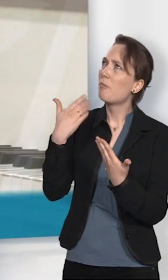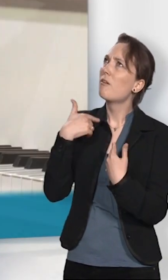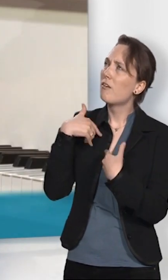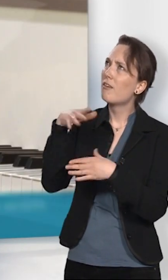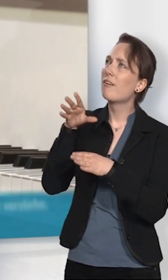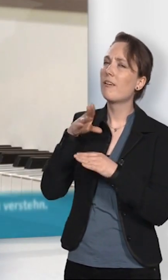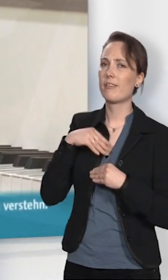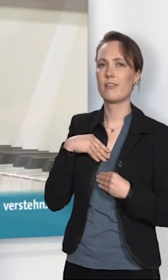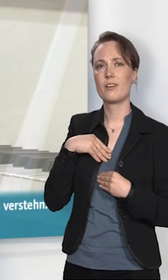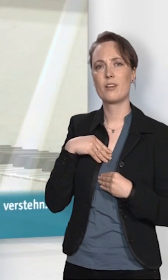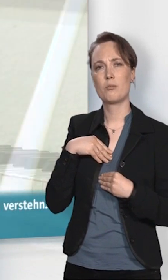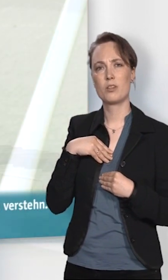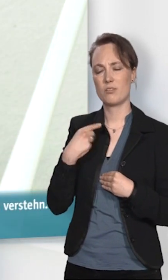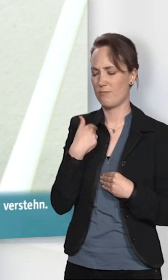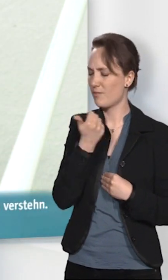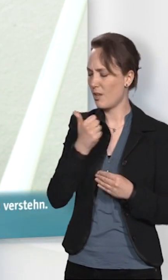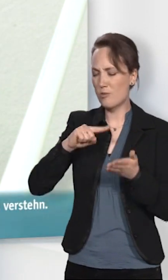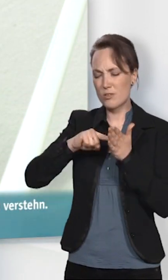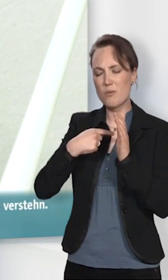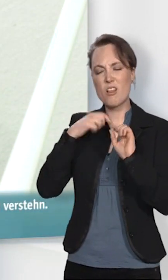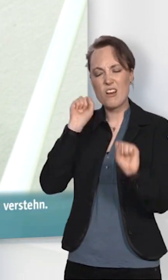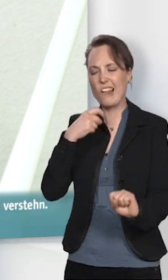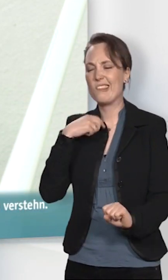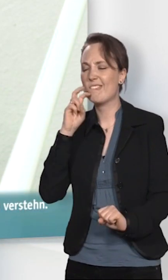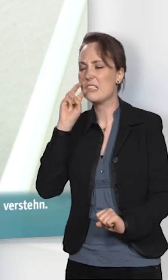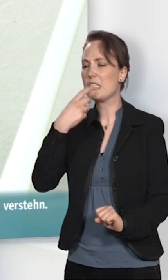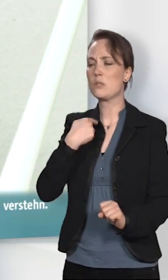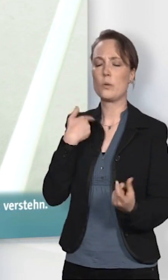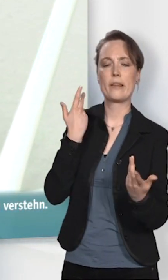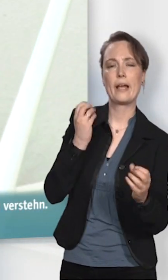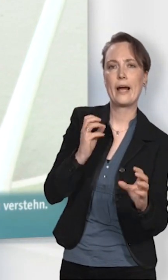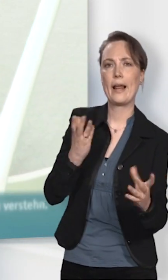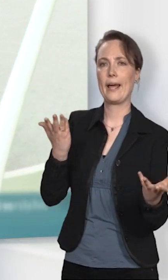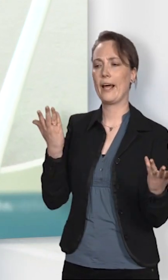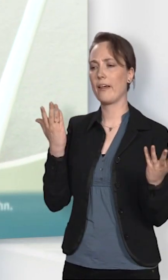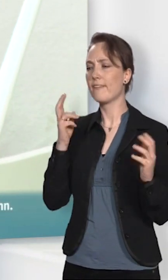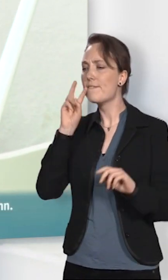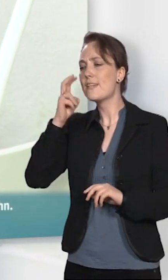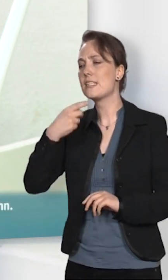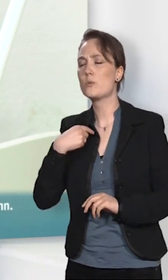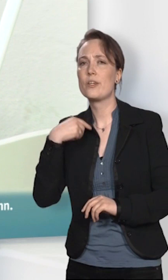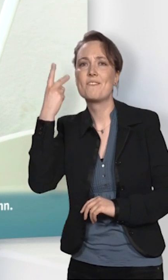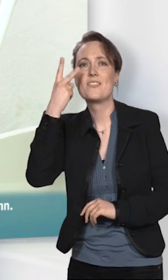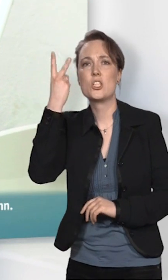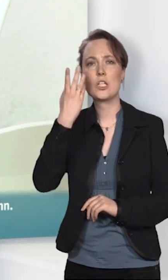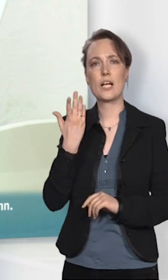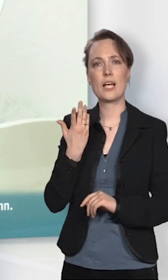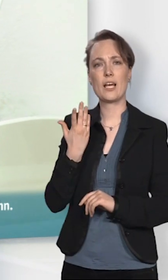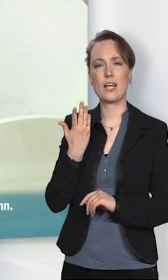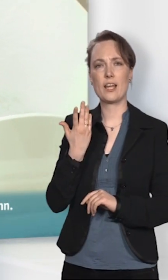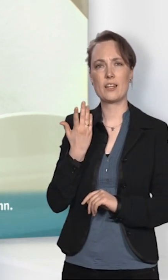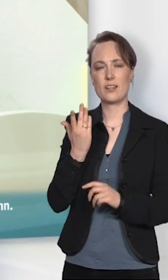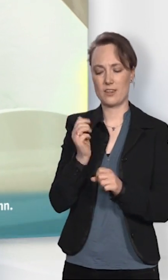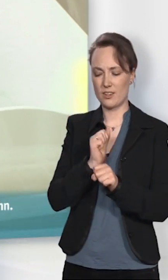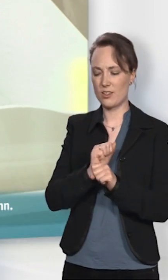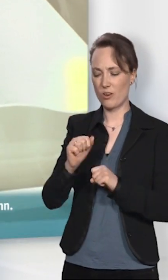an. Kann tausendmal versuchen zu erklären, zu